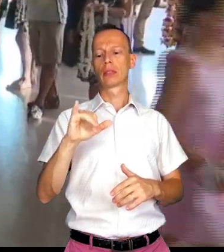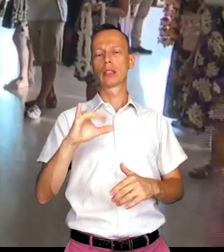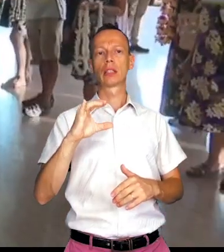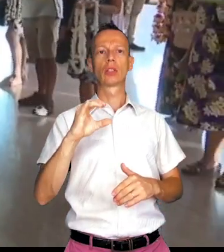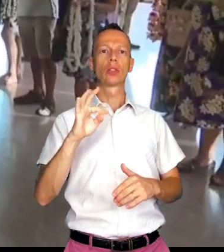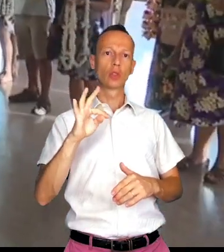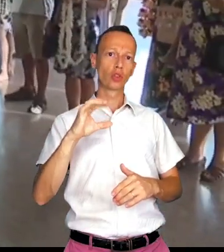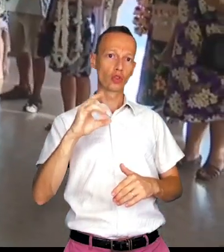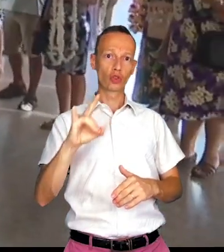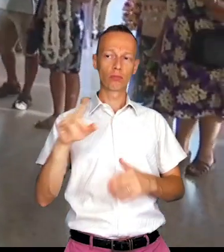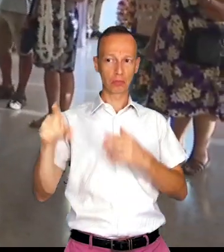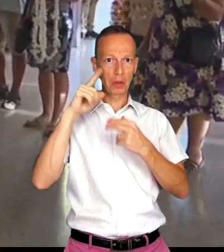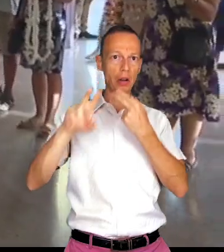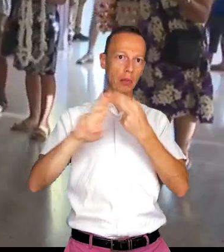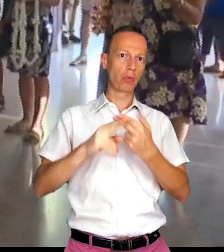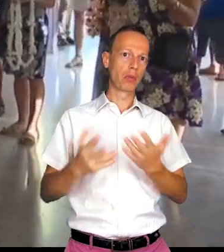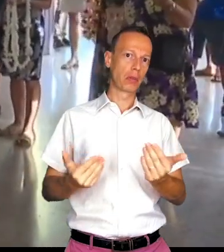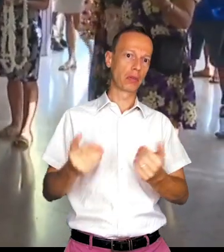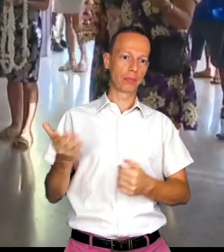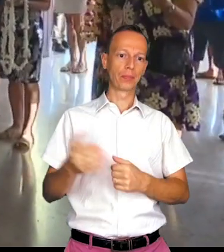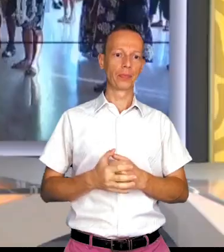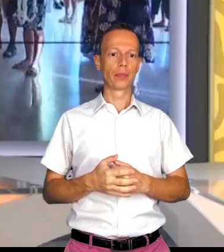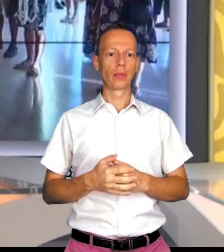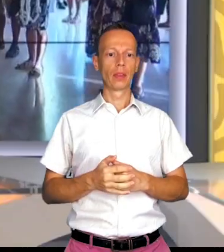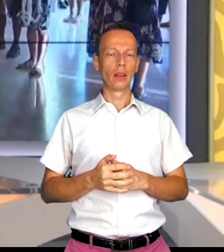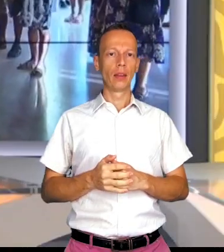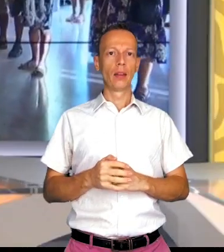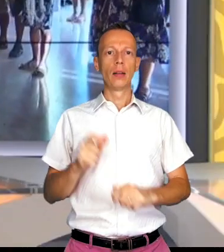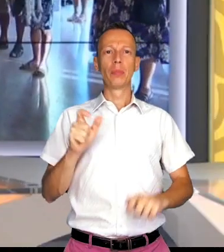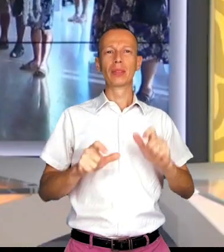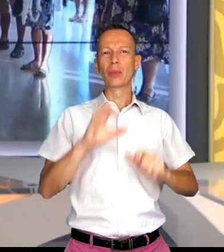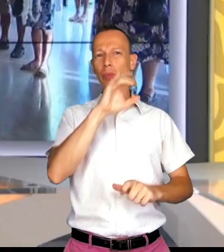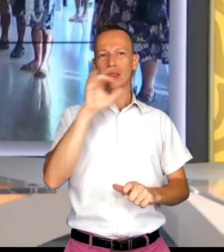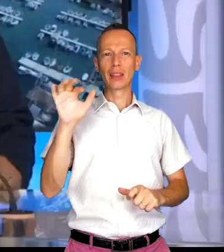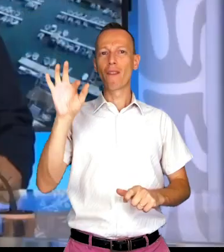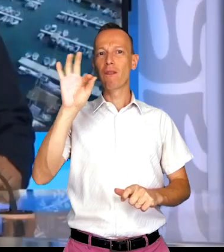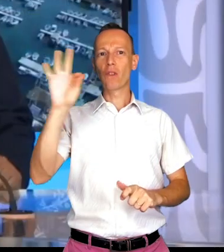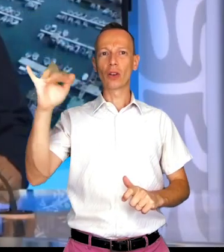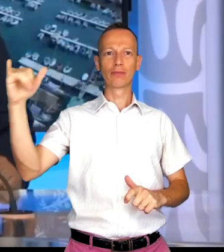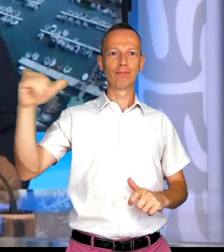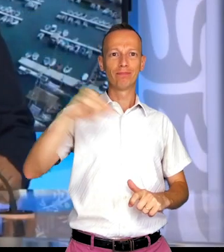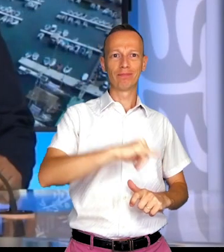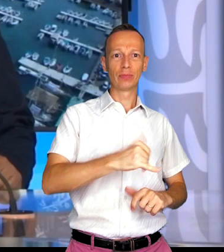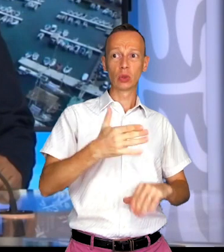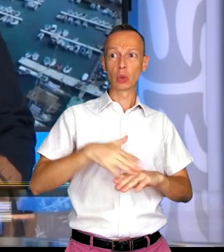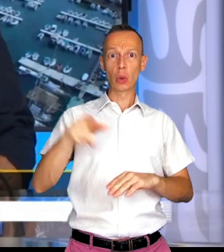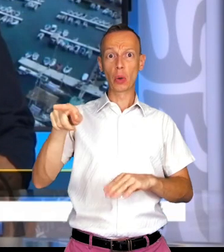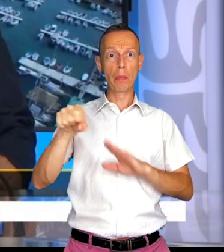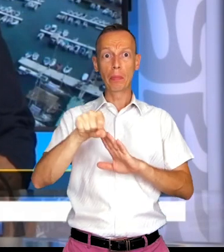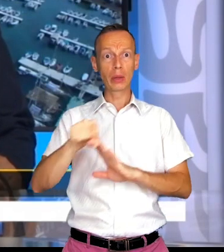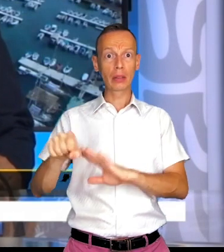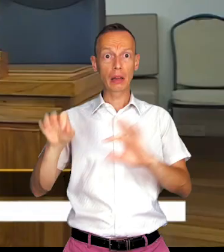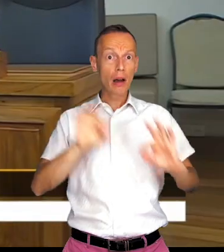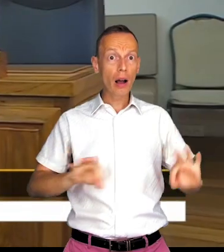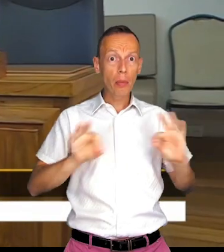posée au président Fritsch par Belida Toumatariri. Voici sa réponse. « Nos Polynésiens qui étaient en France et qui